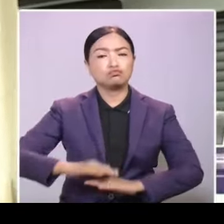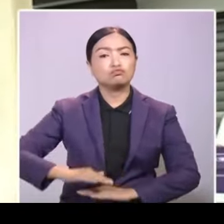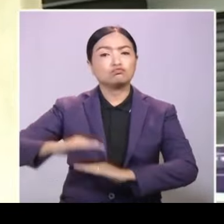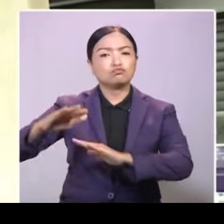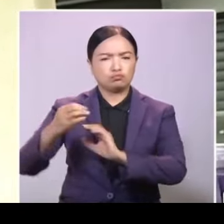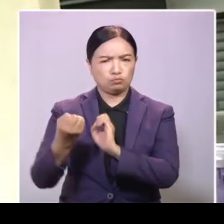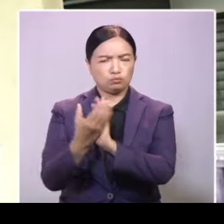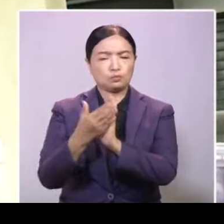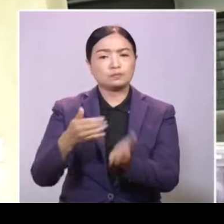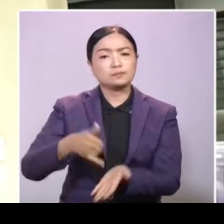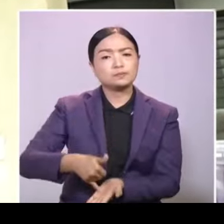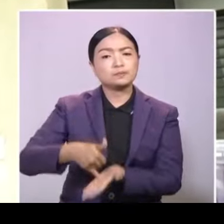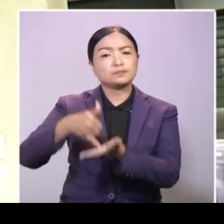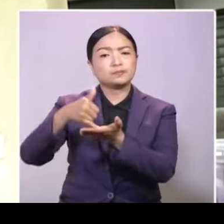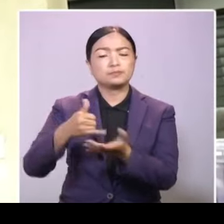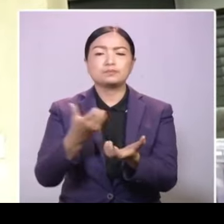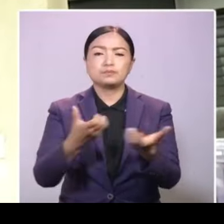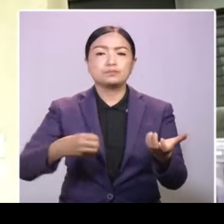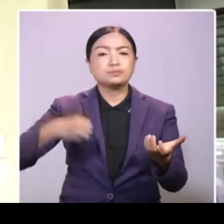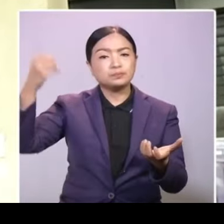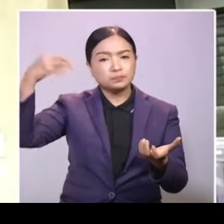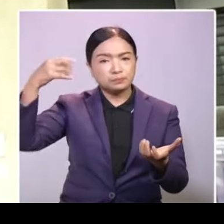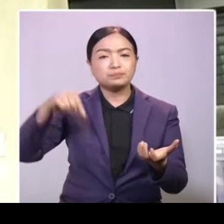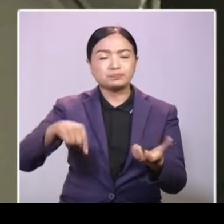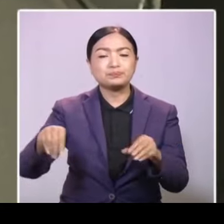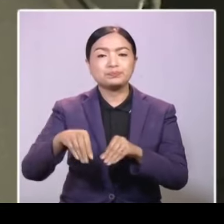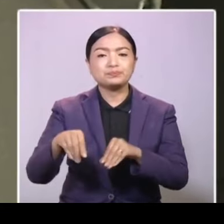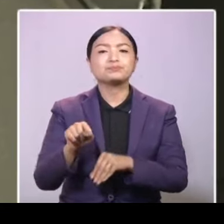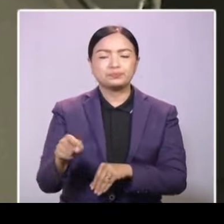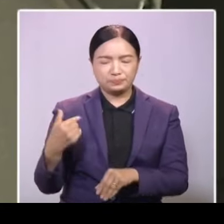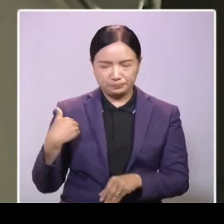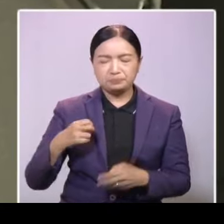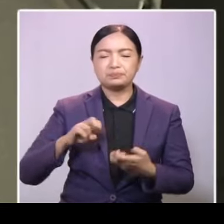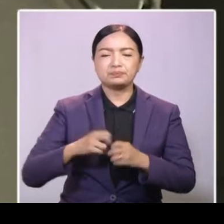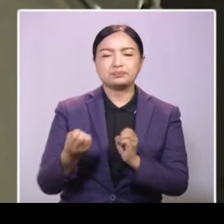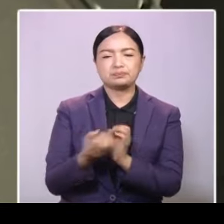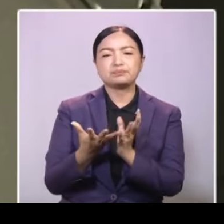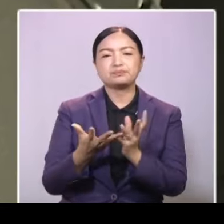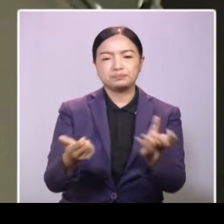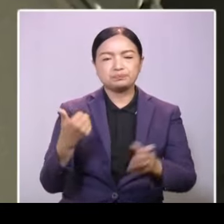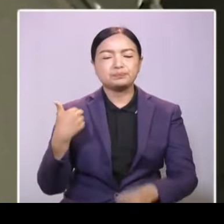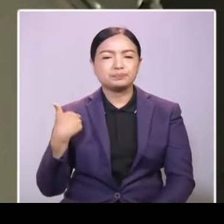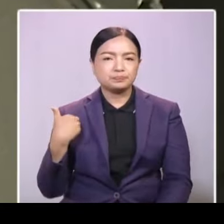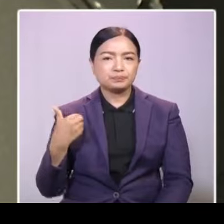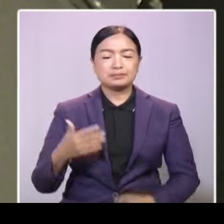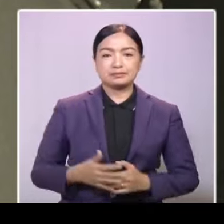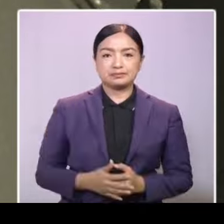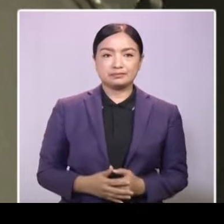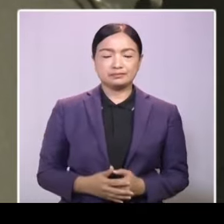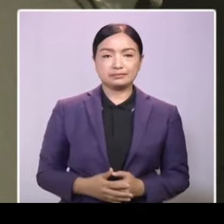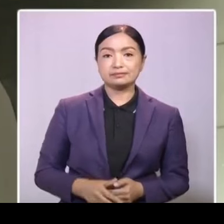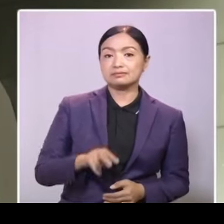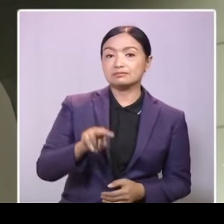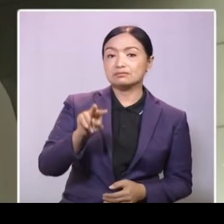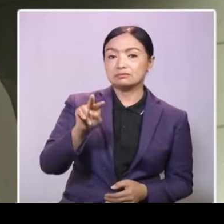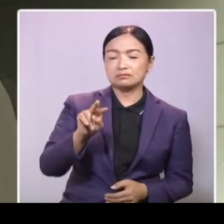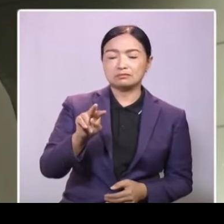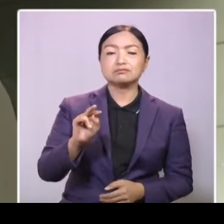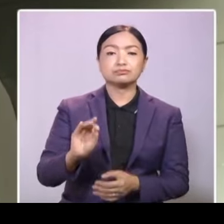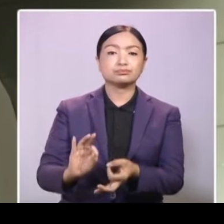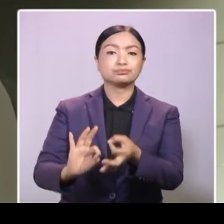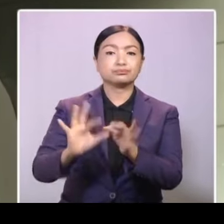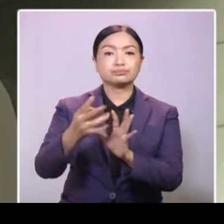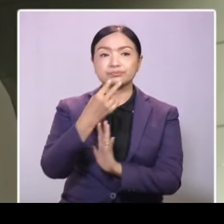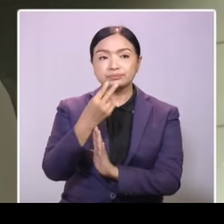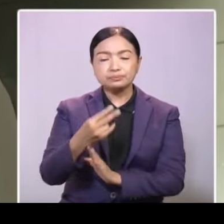ฟต์และอุปกรณ์เครื่องใช้ไฟฟ้าที่ตั้งอยู่ใกล้กับจุดที่เกิดเพลิงไหม ้ เมื่อกี้นี้พอดูภาพเหตุการณ์เพลิงไหม้เราจะ